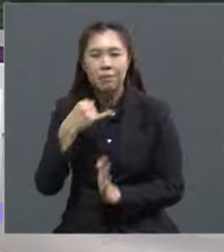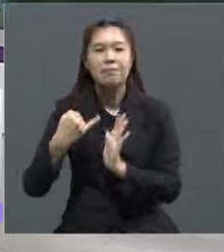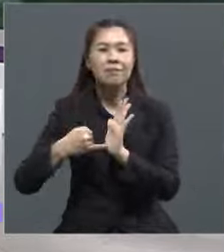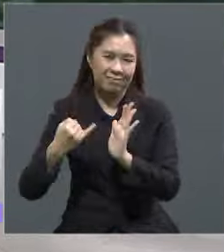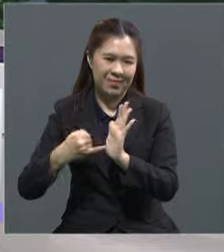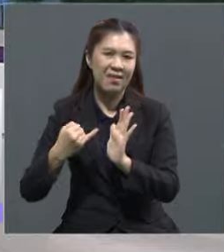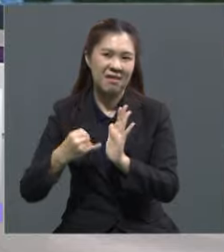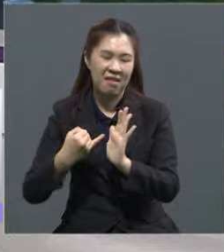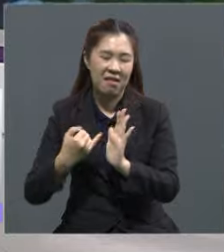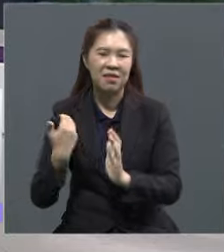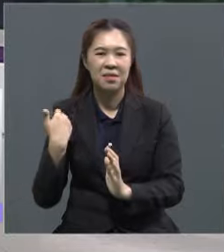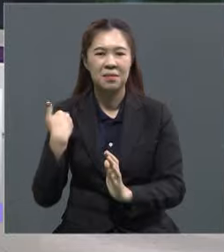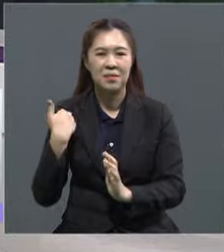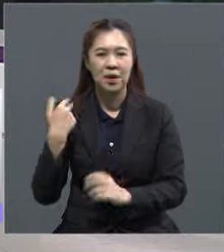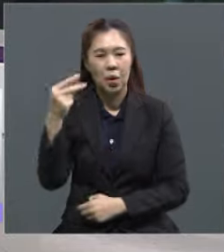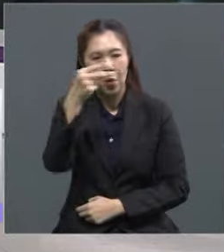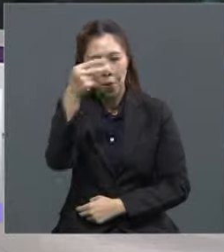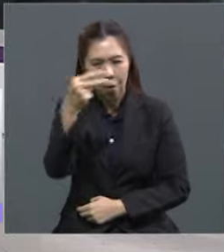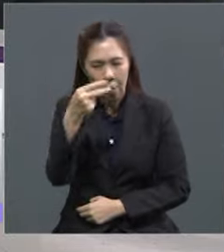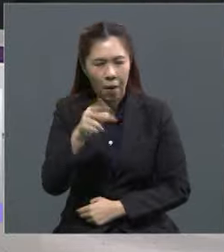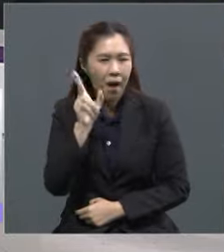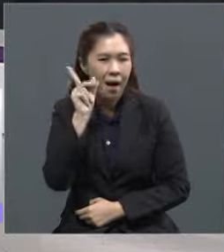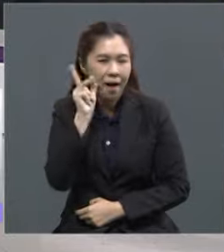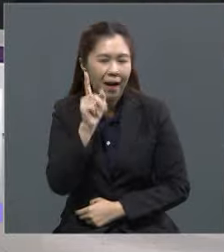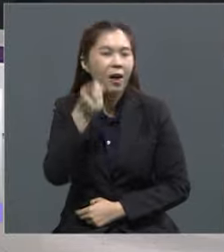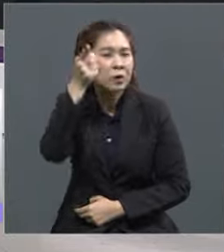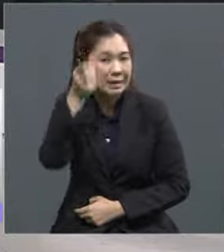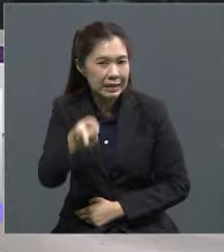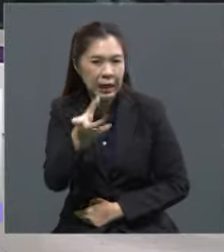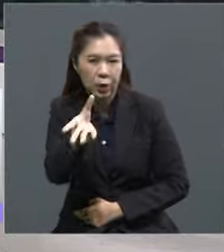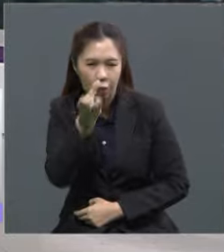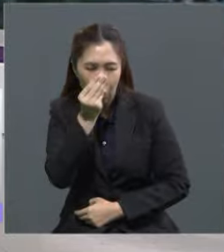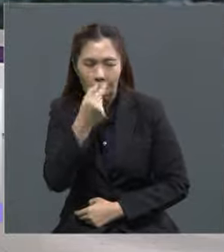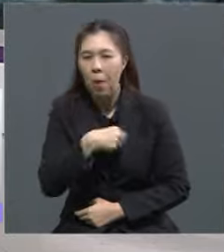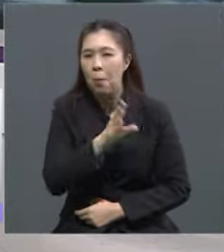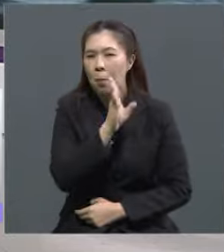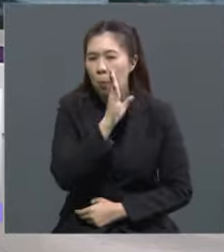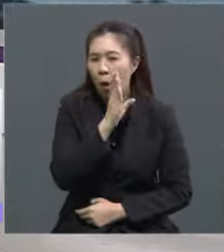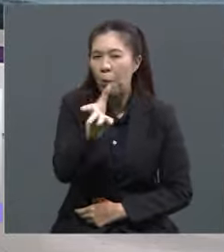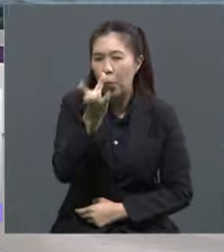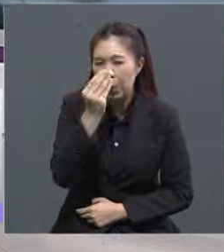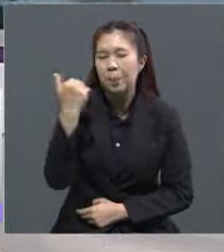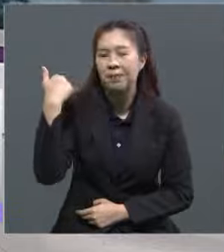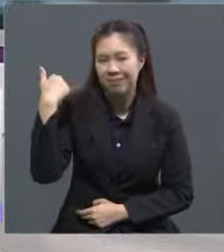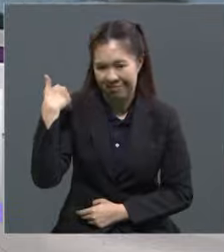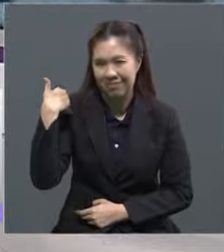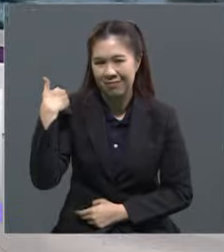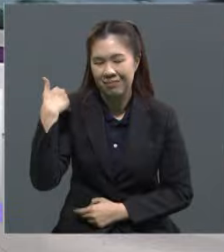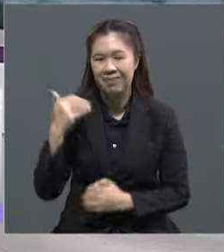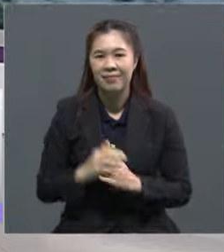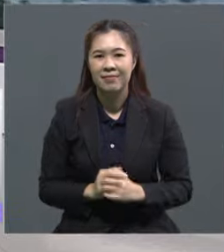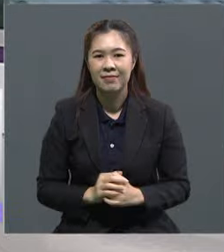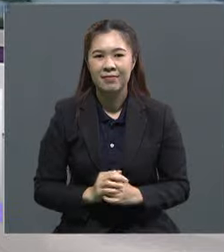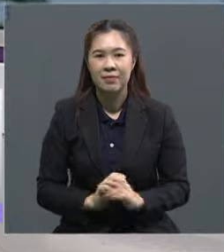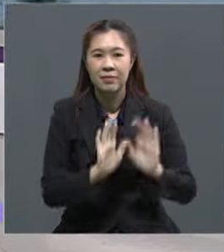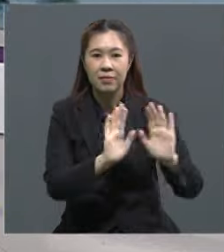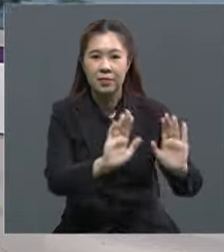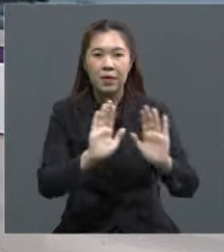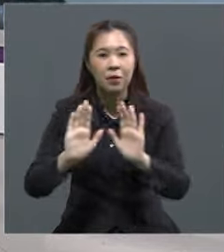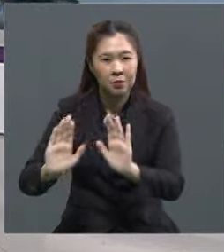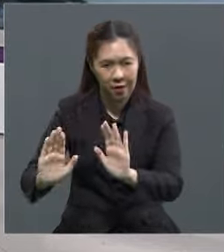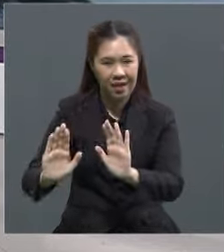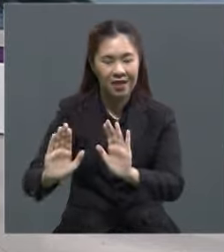ลักษณะที่เป็นทั้งข่าวจริงหรือข่าวปลอมมันก็มีนะครับเพราะฉะนั้นเนี่ยผมก็อยากจะฝากพี่น้องประชาชนว่าในเรื่องของการ